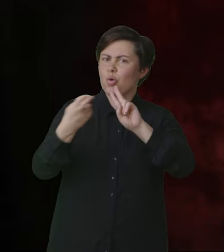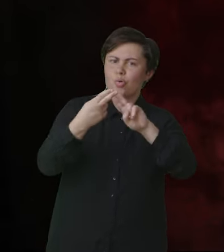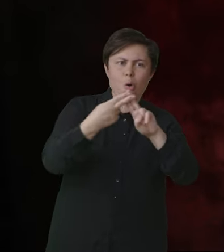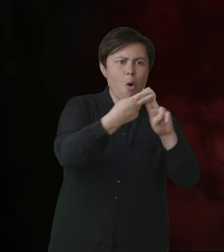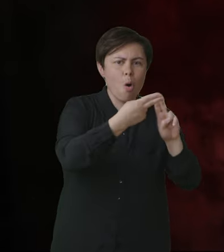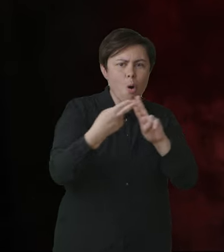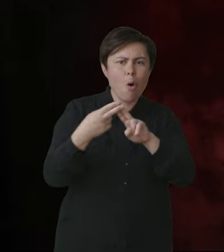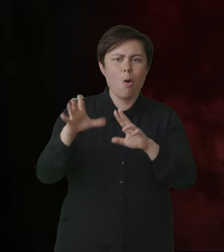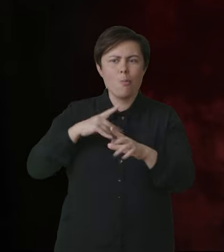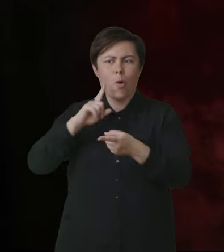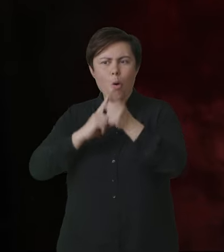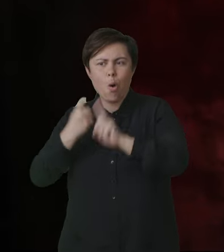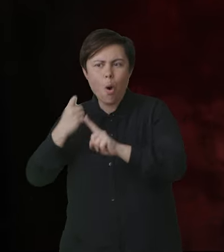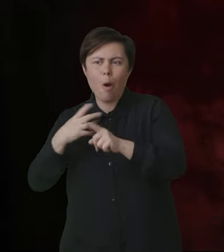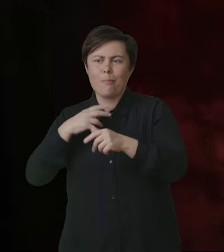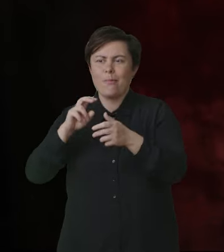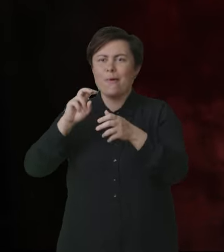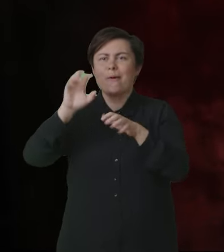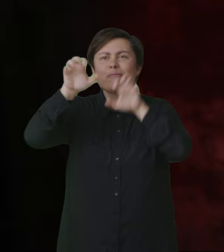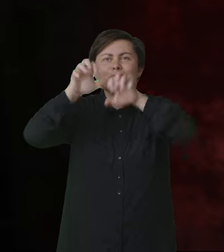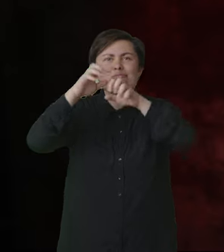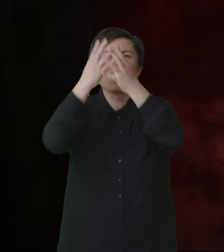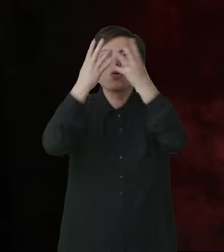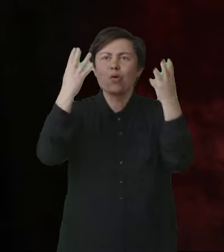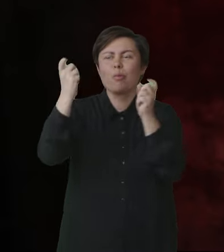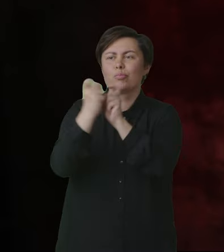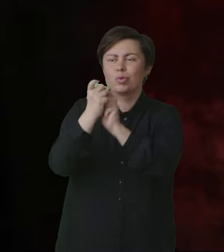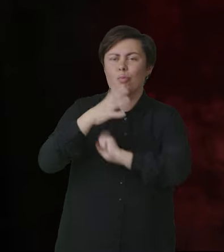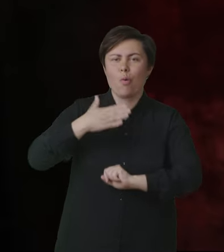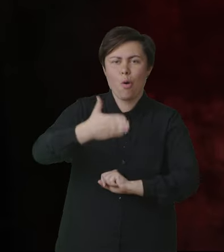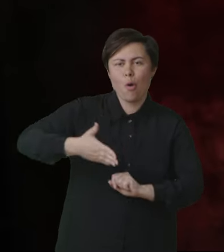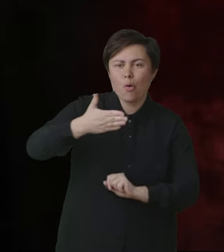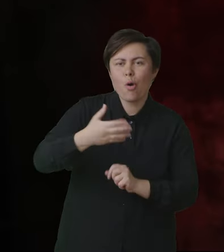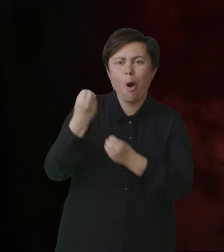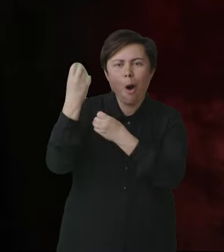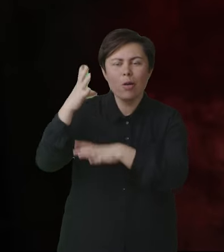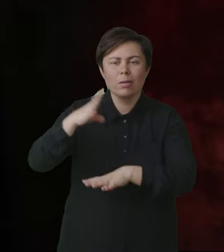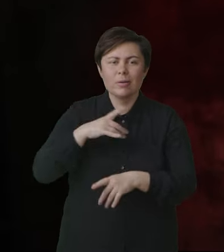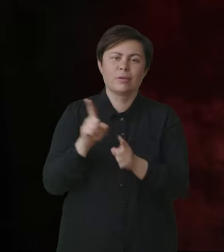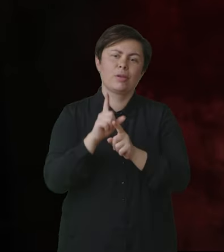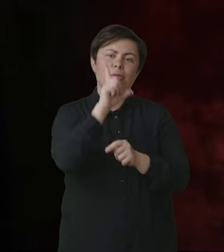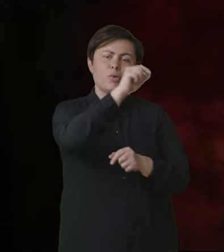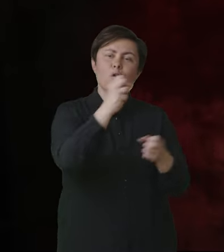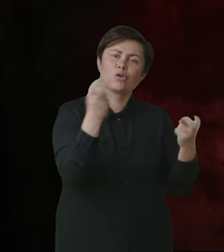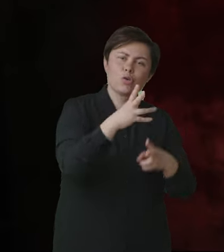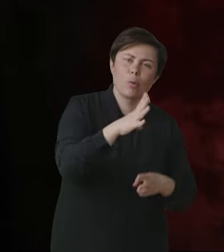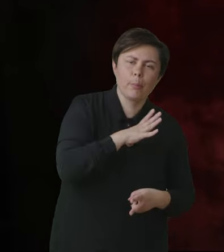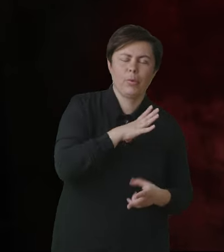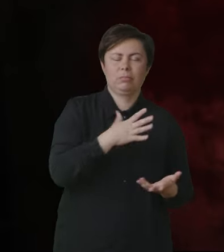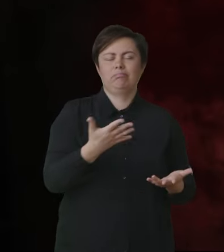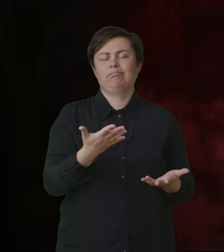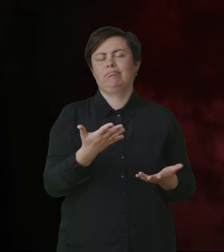po ogródkach, żeśmy latali po płotach. Blisko była kolej, także do kina się chodziło. Był taki